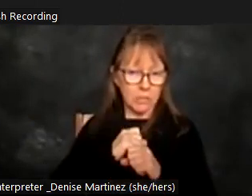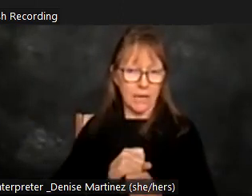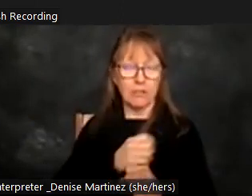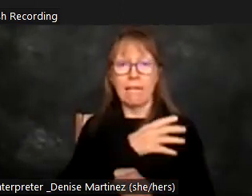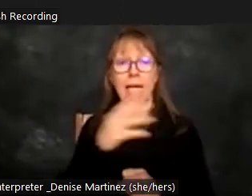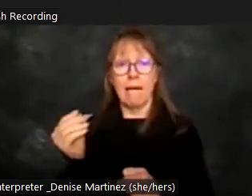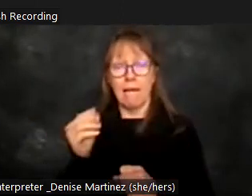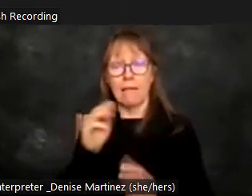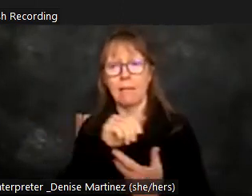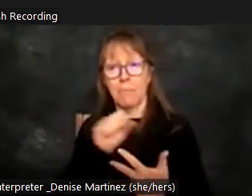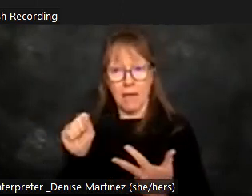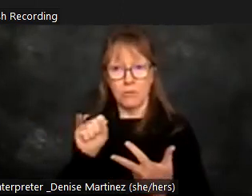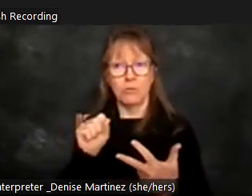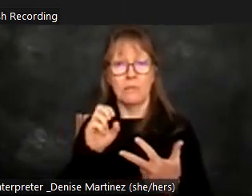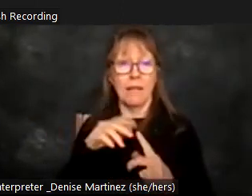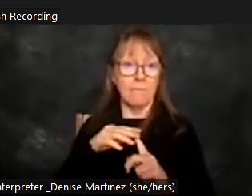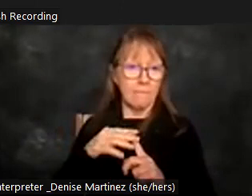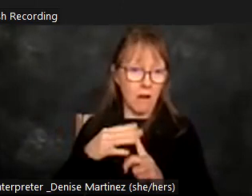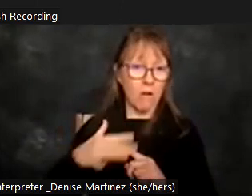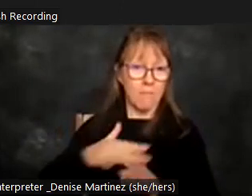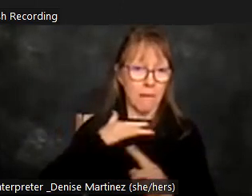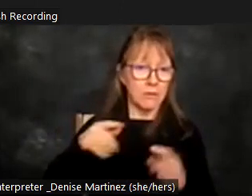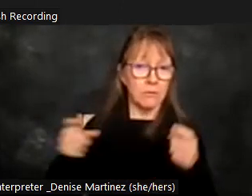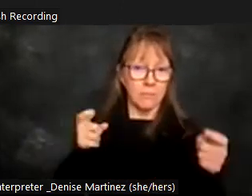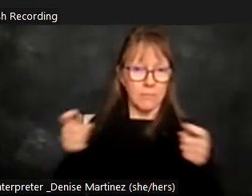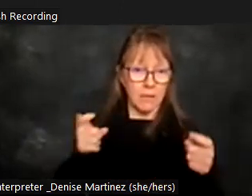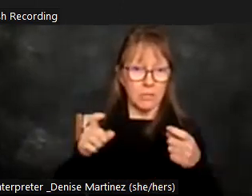des Massachusetts, environmental protection,